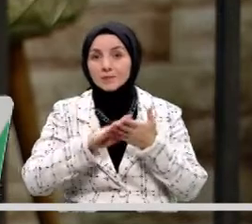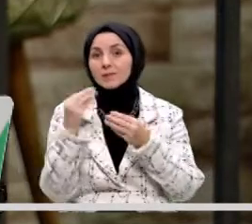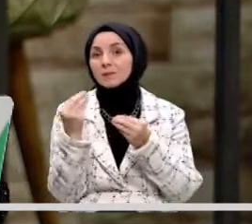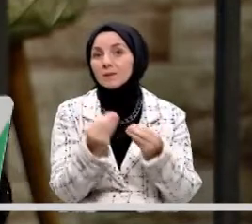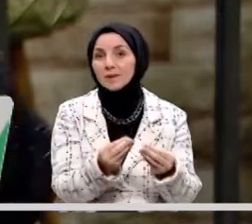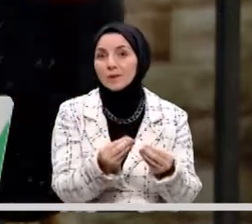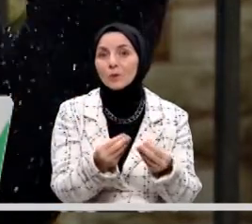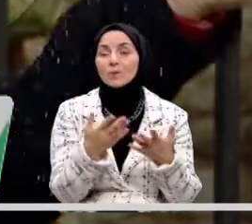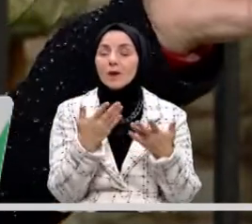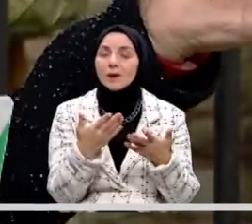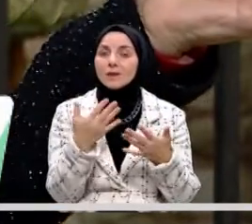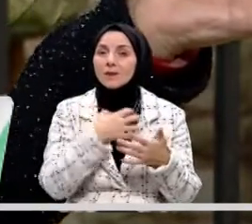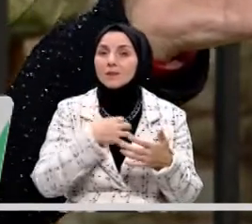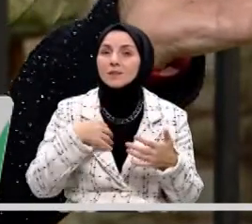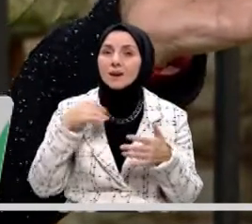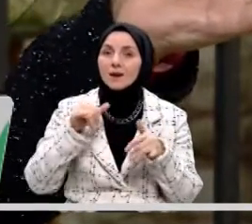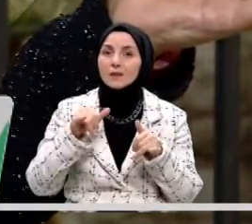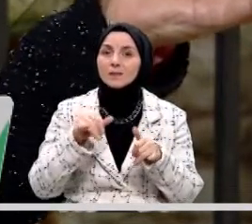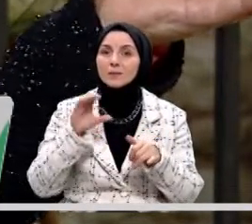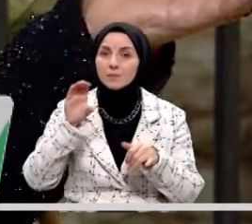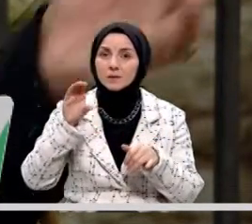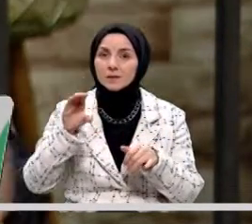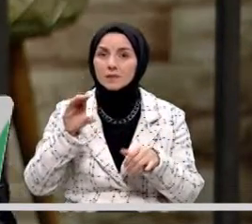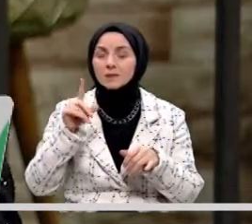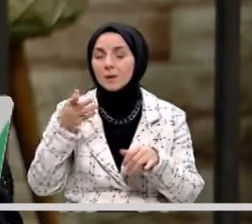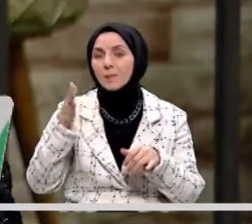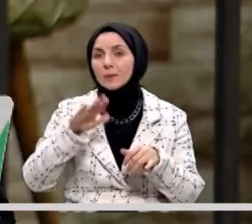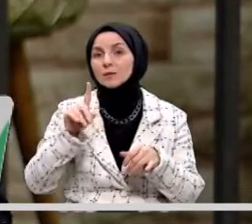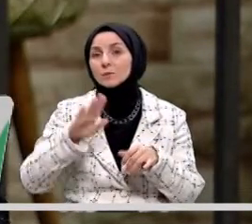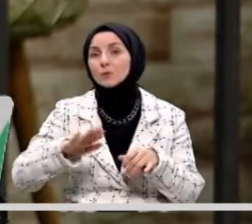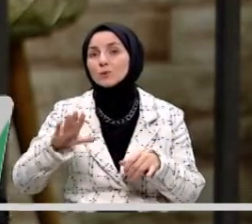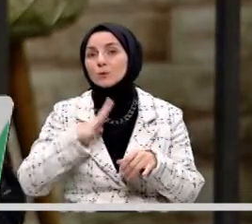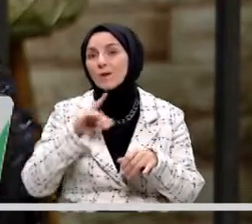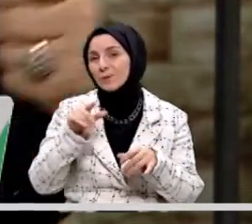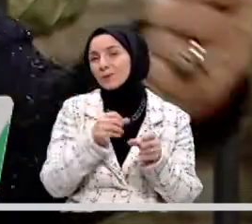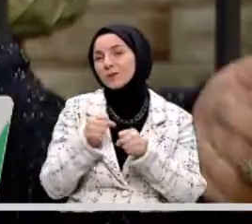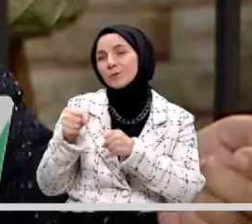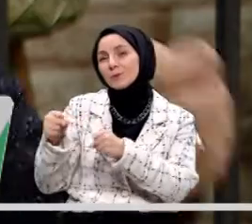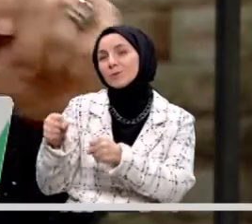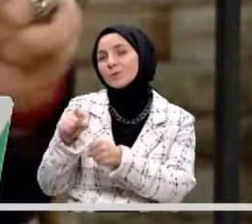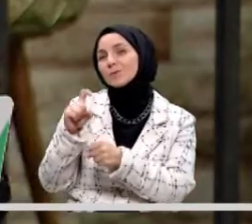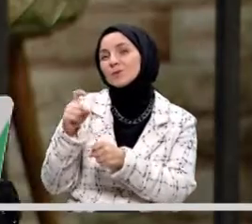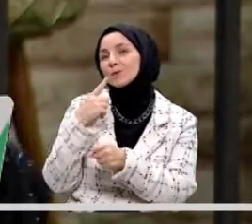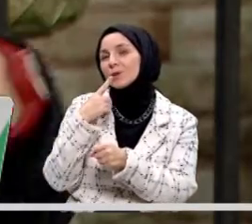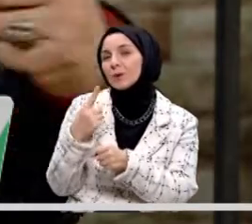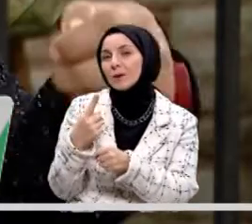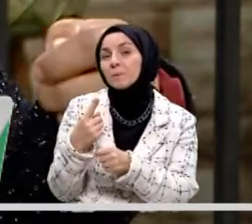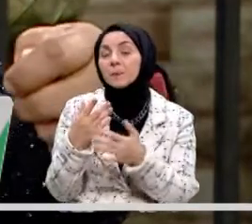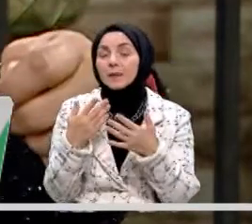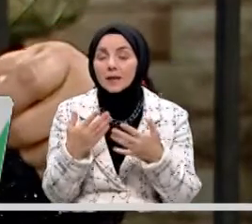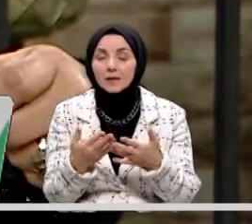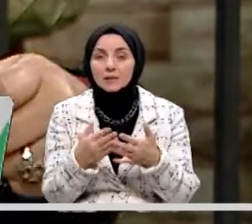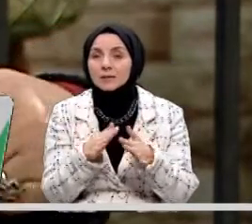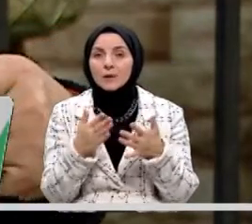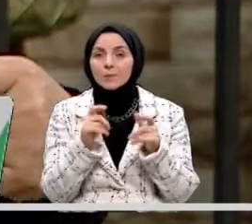pastadan bir tane de bizim başka bir çocuk vardı ona da gönderir misin diye Şimdi ne diyoruz bayramlarda çocuklarınıza yanınıza alın götürün bakın burada